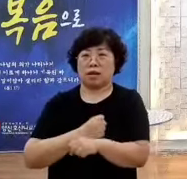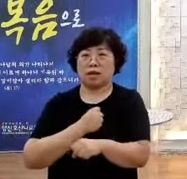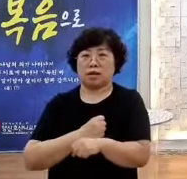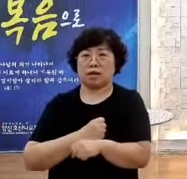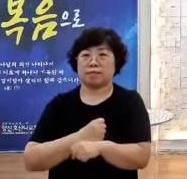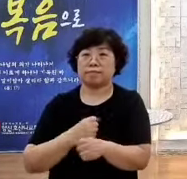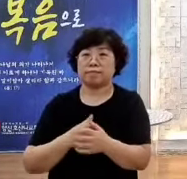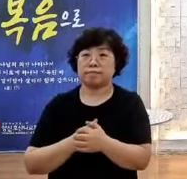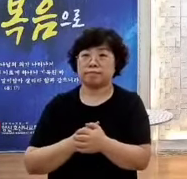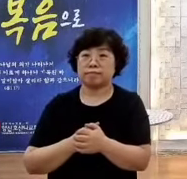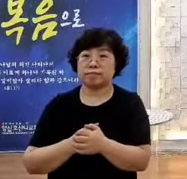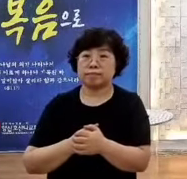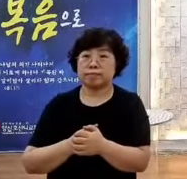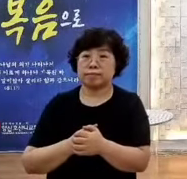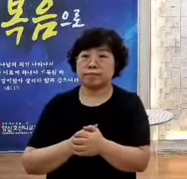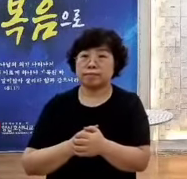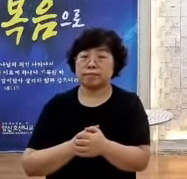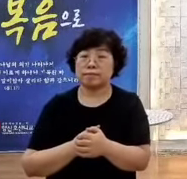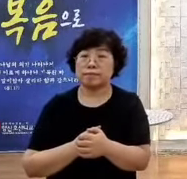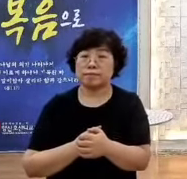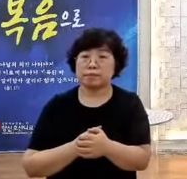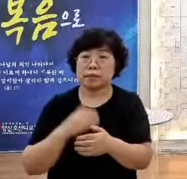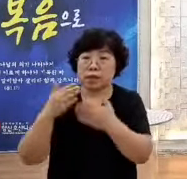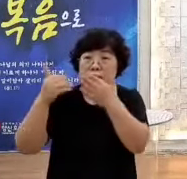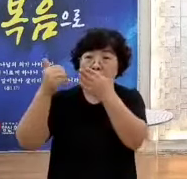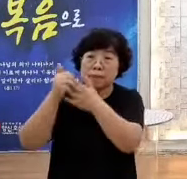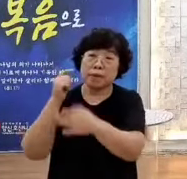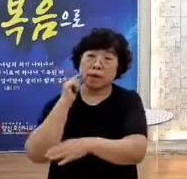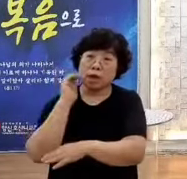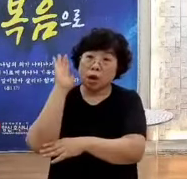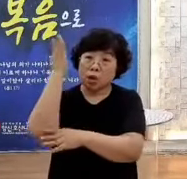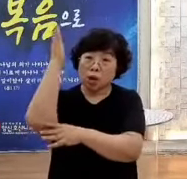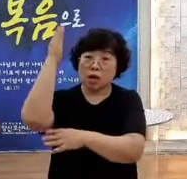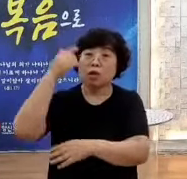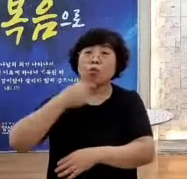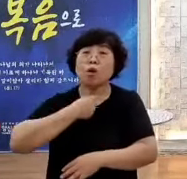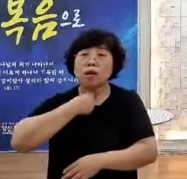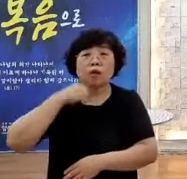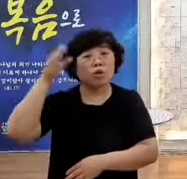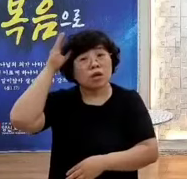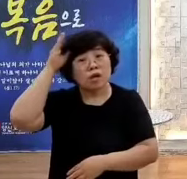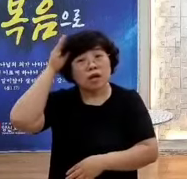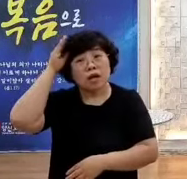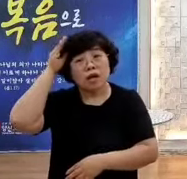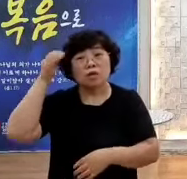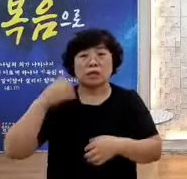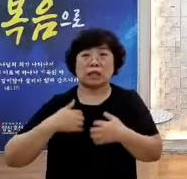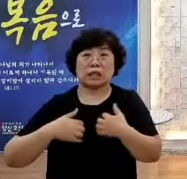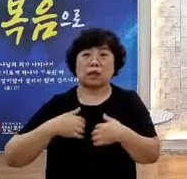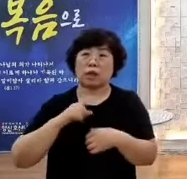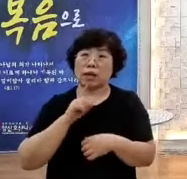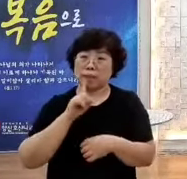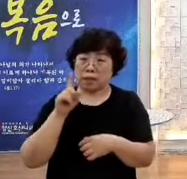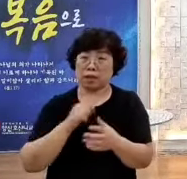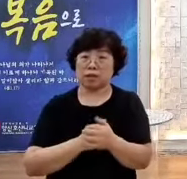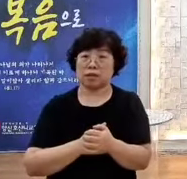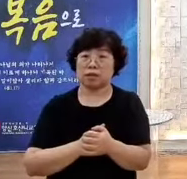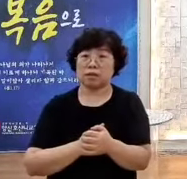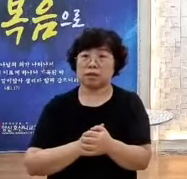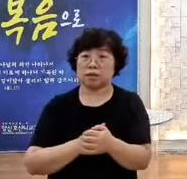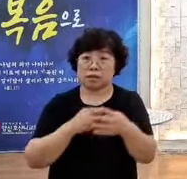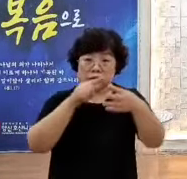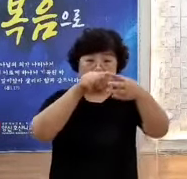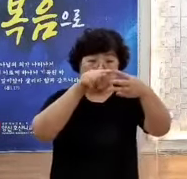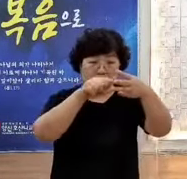즐거워하느니라. 이게 무슨 말일까요? 즉, 하나님의 영광을 바라고 하나님의 영광, 하나님을 즐거워하는